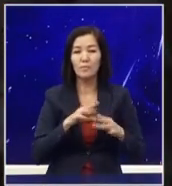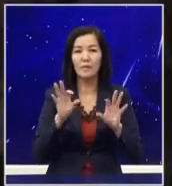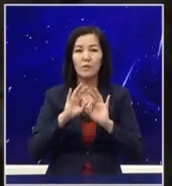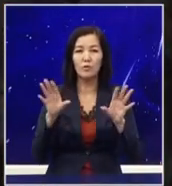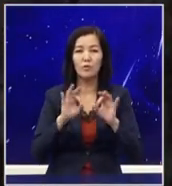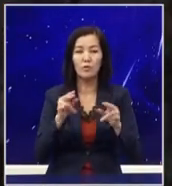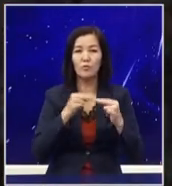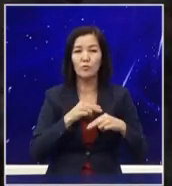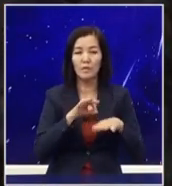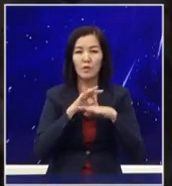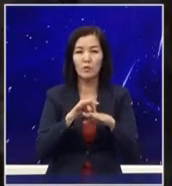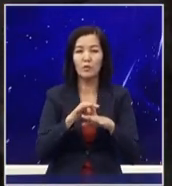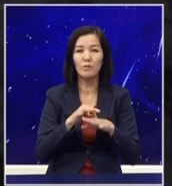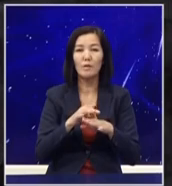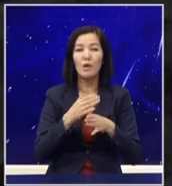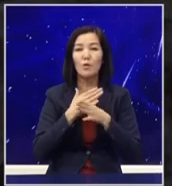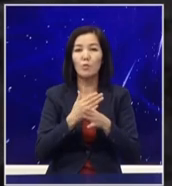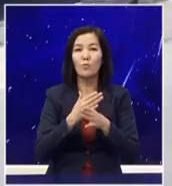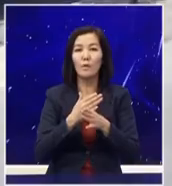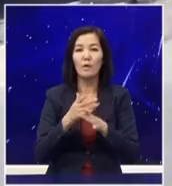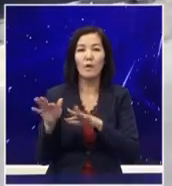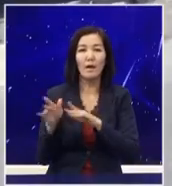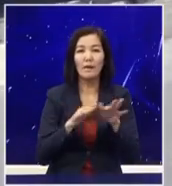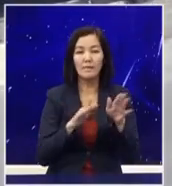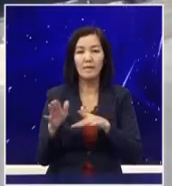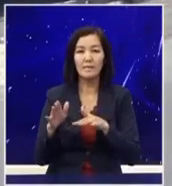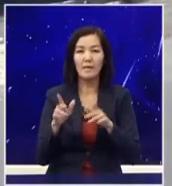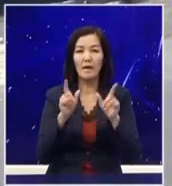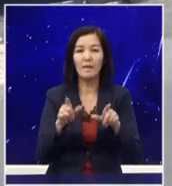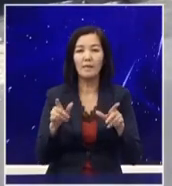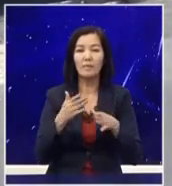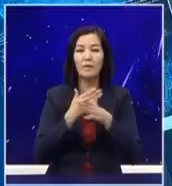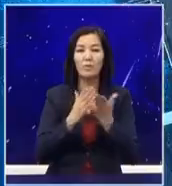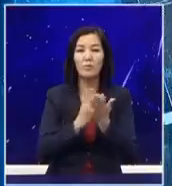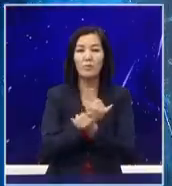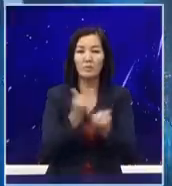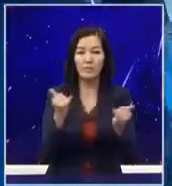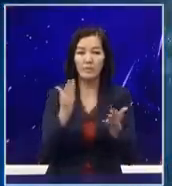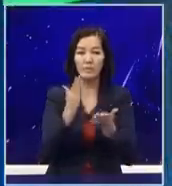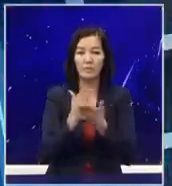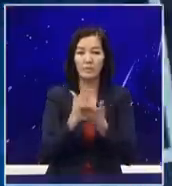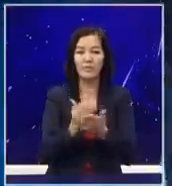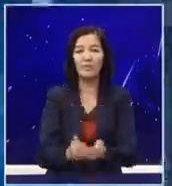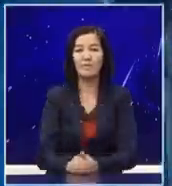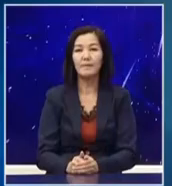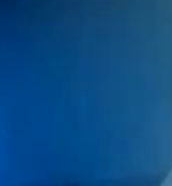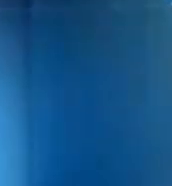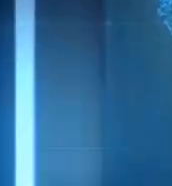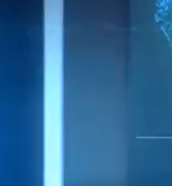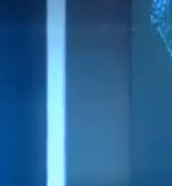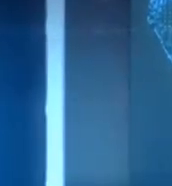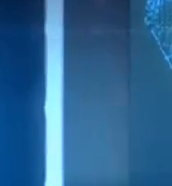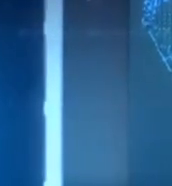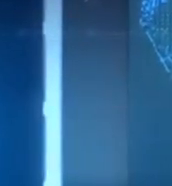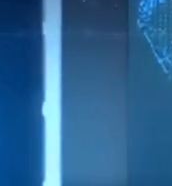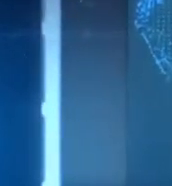түсіндіру жұмыстарын жүргізіп қана қоймай, көмек қол акциясы аясында тұрғындарға көмек көрсетеді. Елдана Серікбайқызы, Абылай Құттықбай, Жетісу